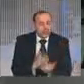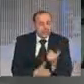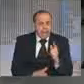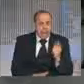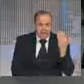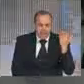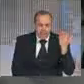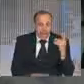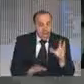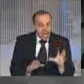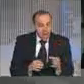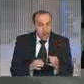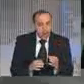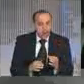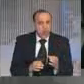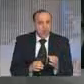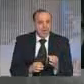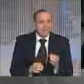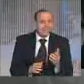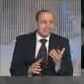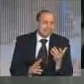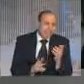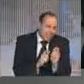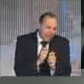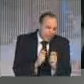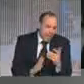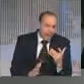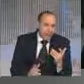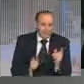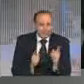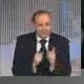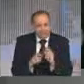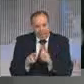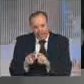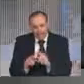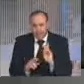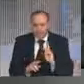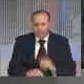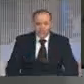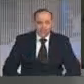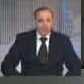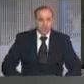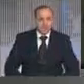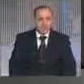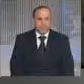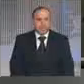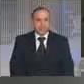والحلول ما نحبوها تكون حلول يعني ترقيع وظرفه من جهه فم حاجه